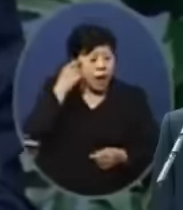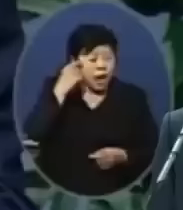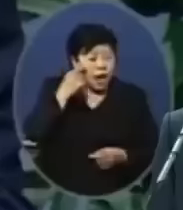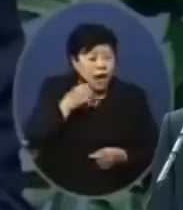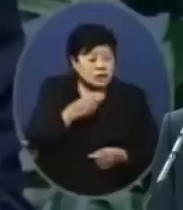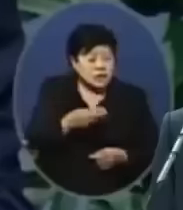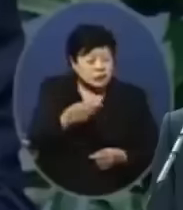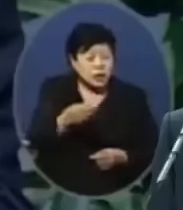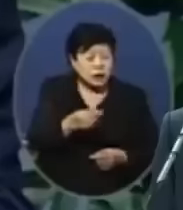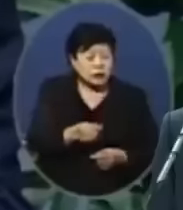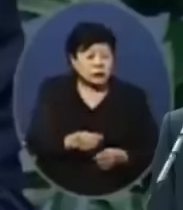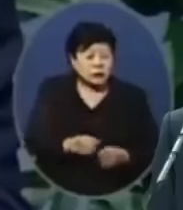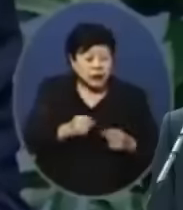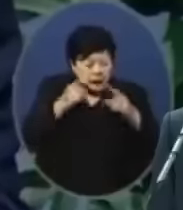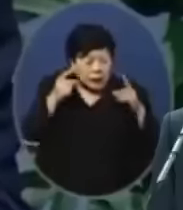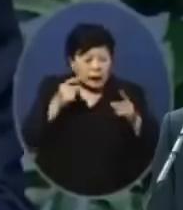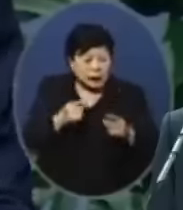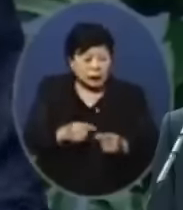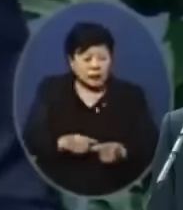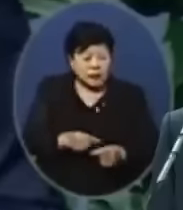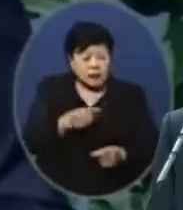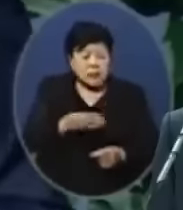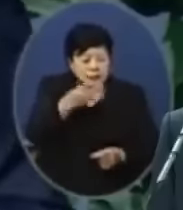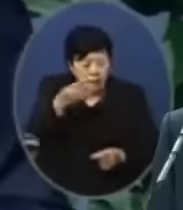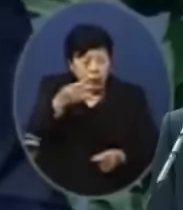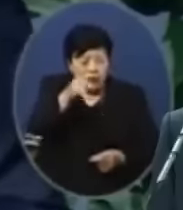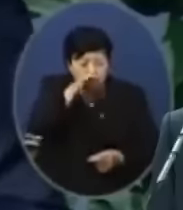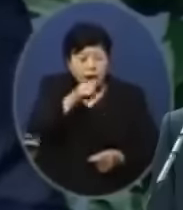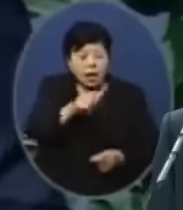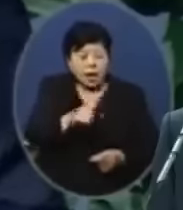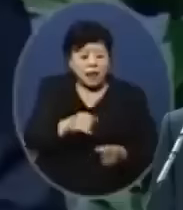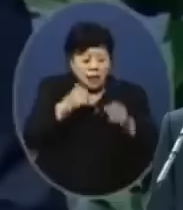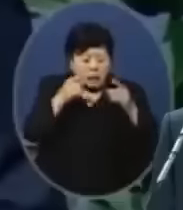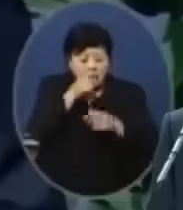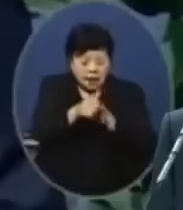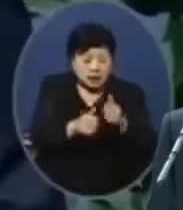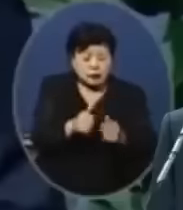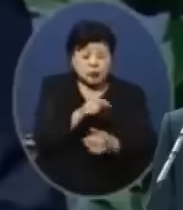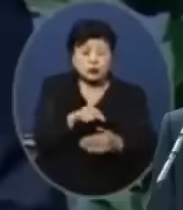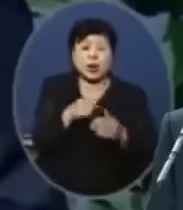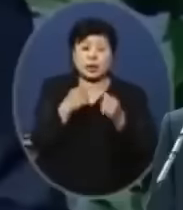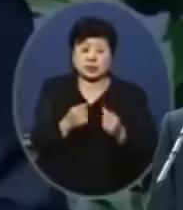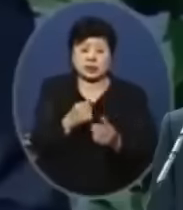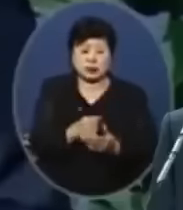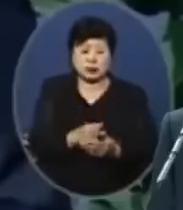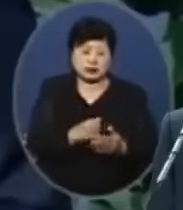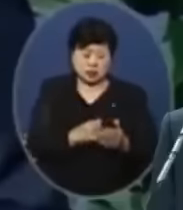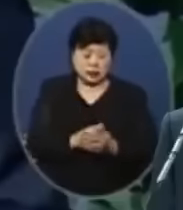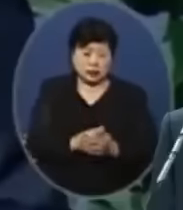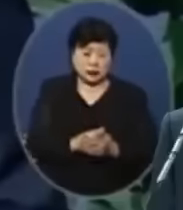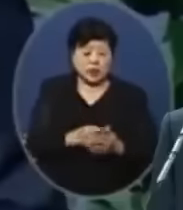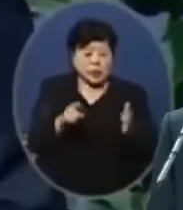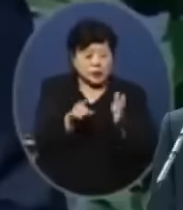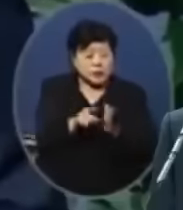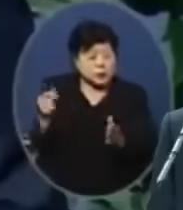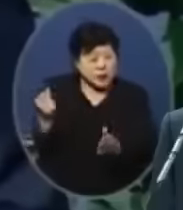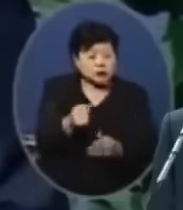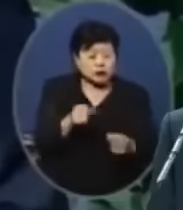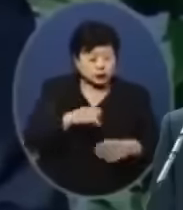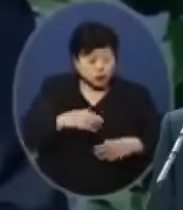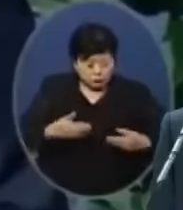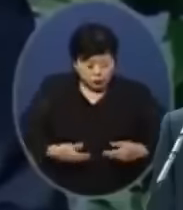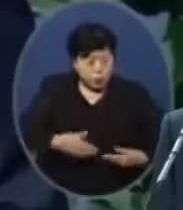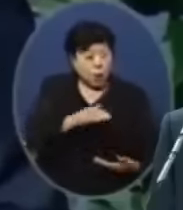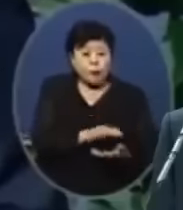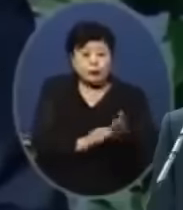않느냐, 깨달아라, 너는 3차원이 아니고 4차원의 인생이다, 하나님이 너희 속에 계시다, 그러므로 믿음을 가지면 두려워할